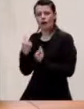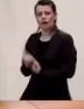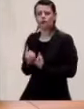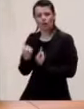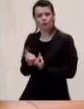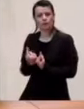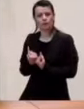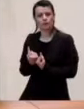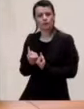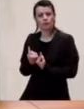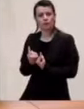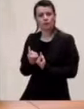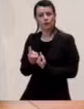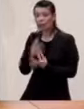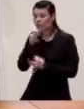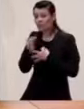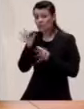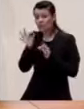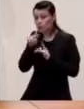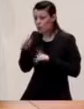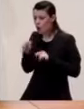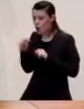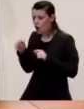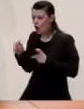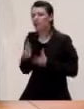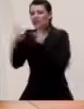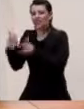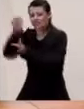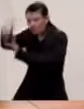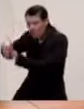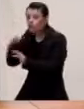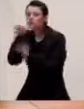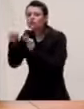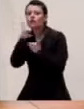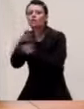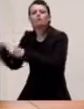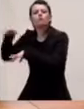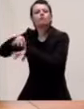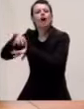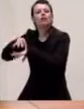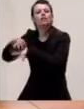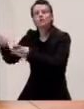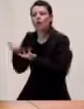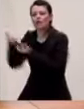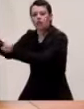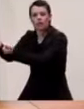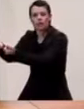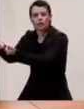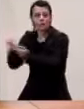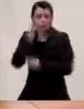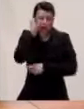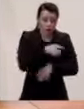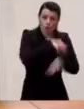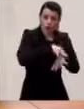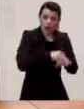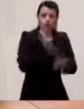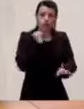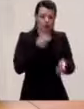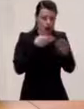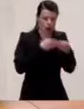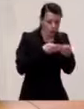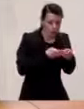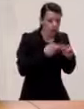quindi dare in carico all'ospedale il paziente che era stato già assistito e soccorso.